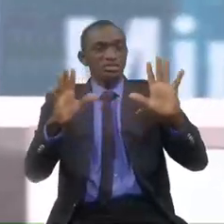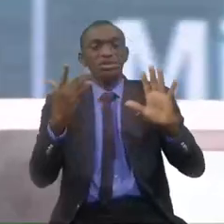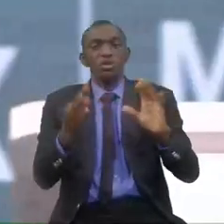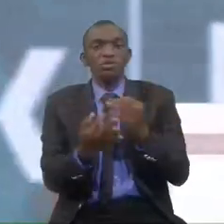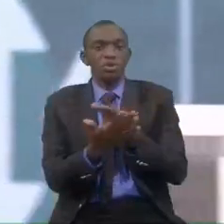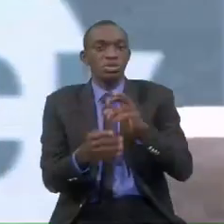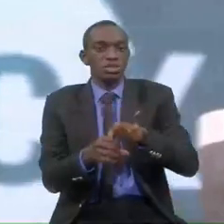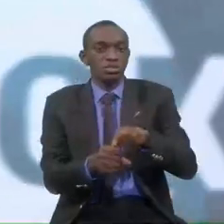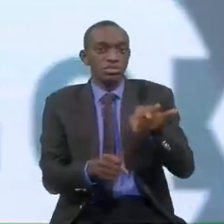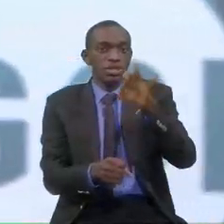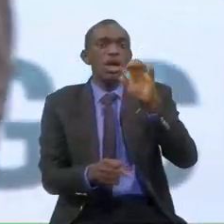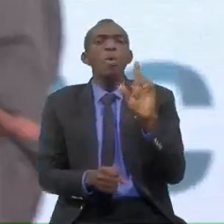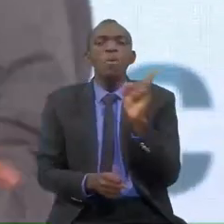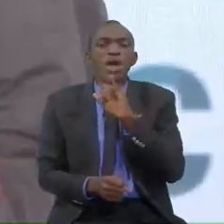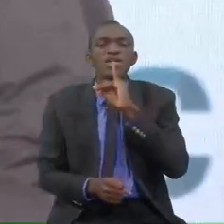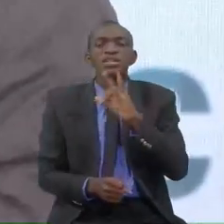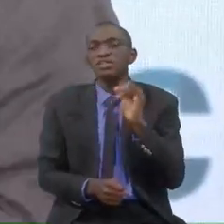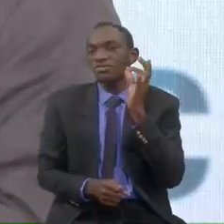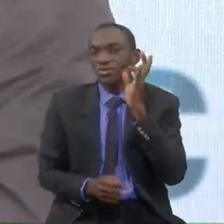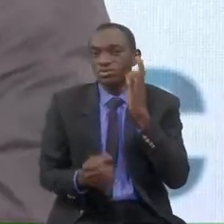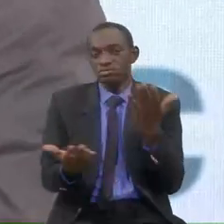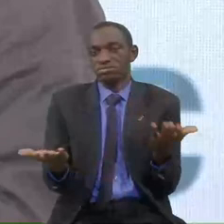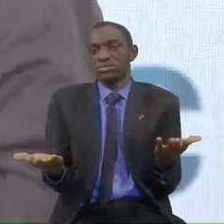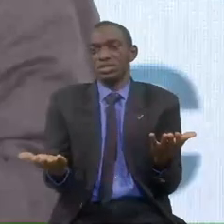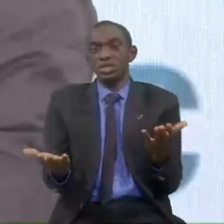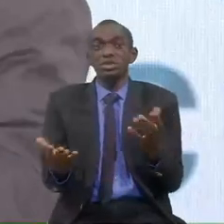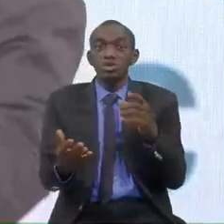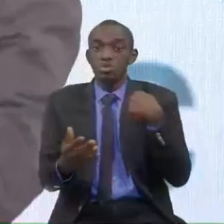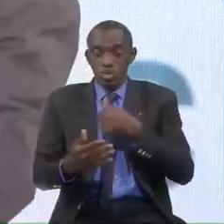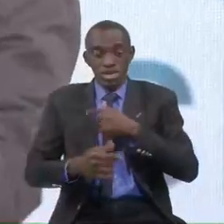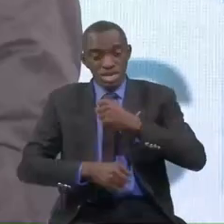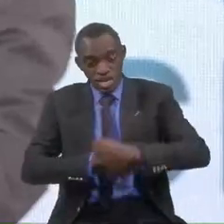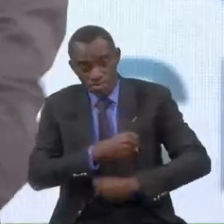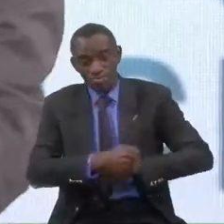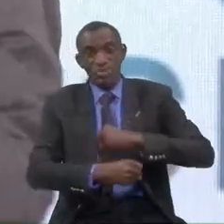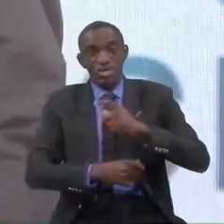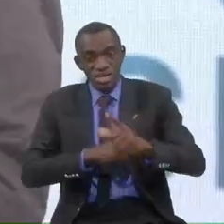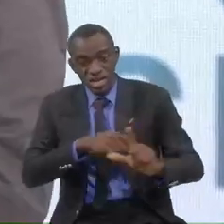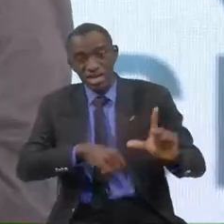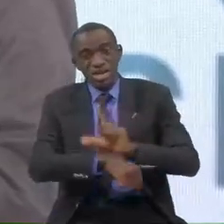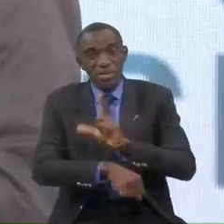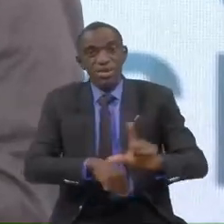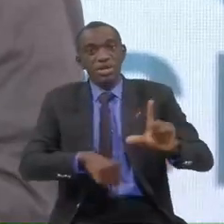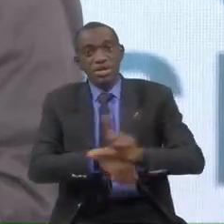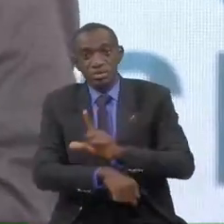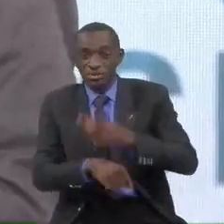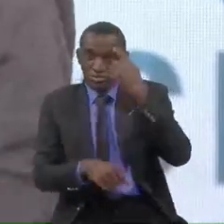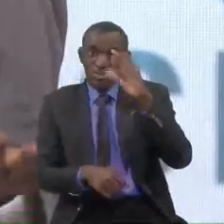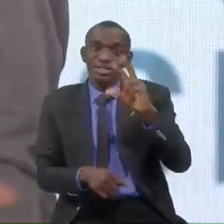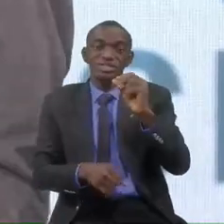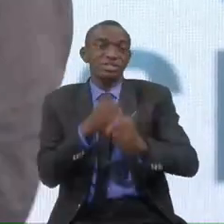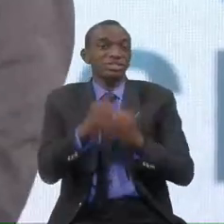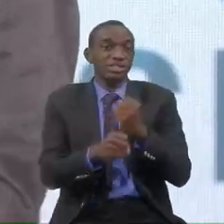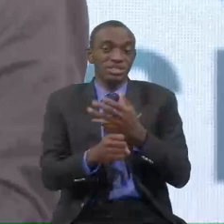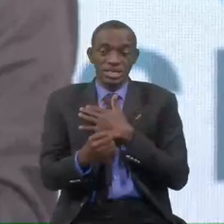Saint-Esprit? Où sont les fruits? On œuvre ici pendant 30 ans de cela maintenant. Alors, on a 300,